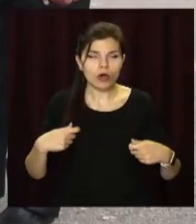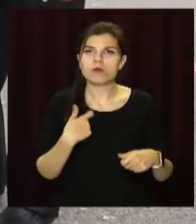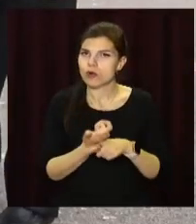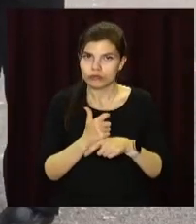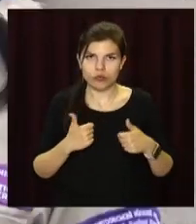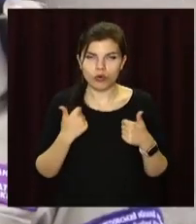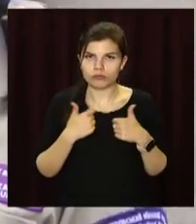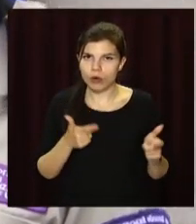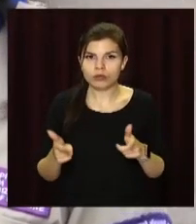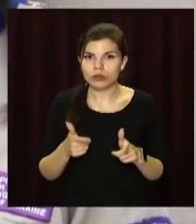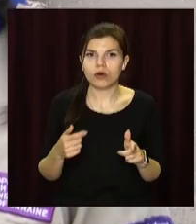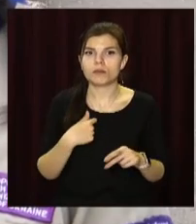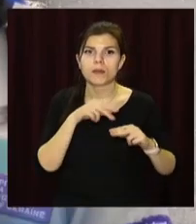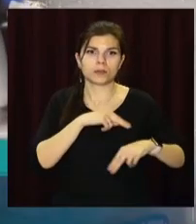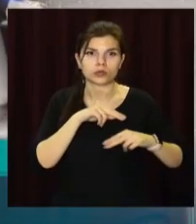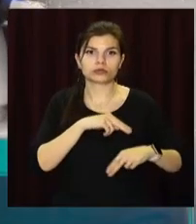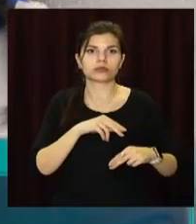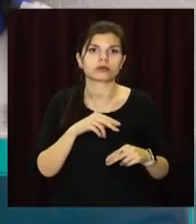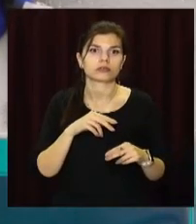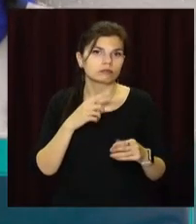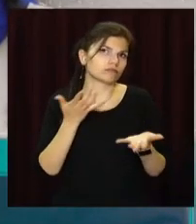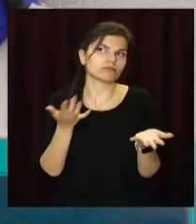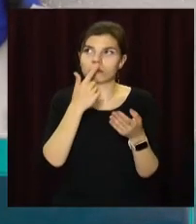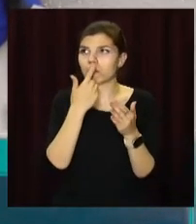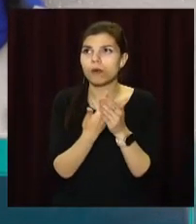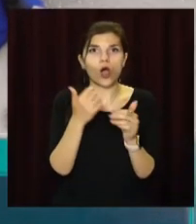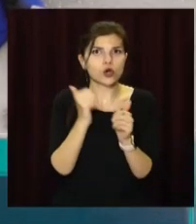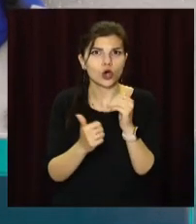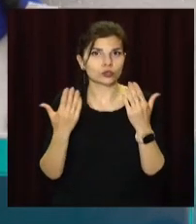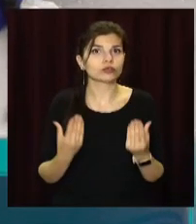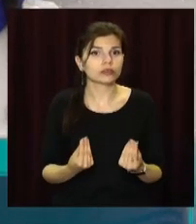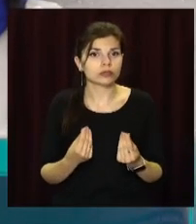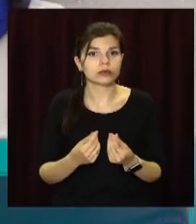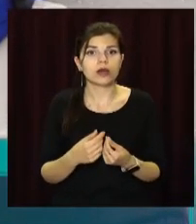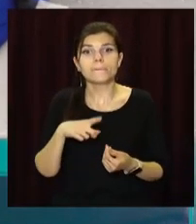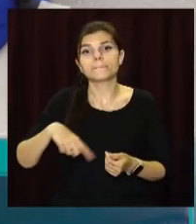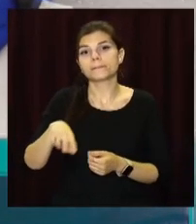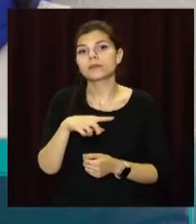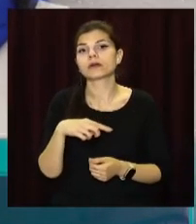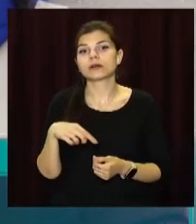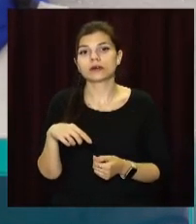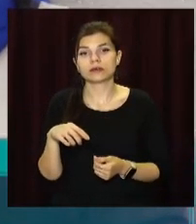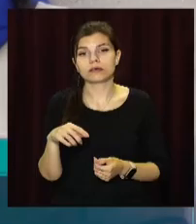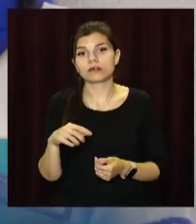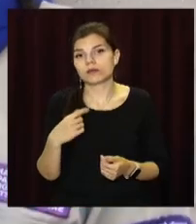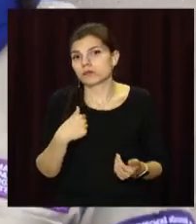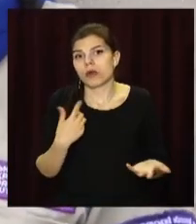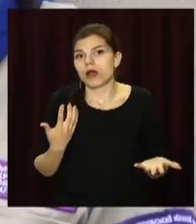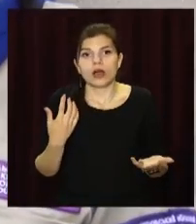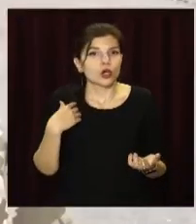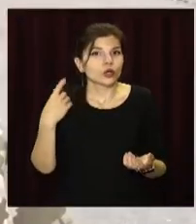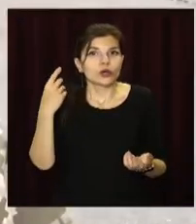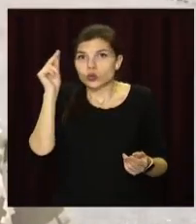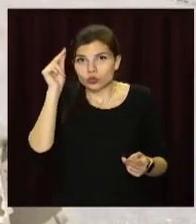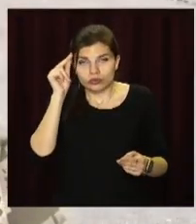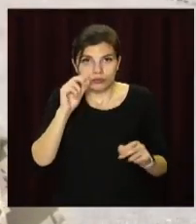старанно. Ми працювали, мабуть, кожен день. Ми, мабуть, вчили все.